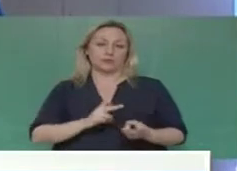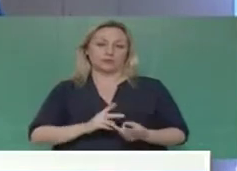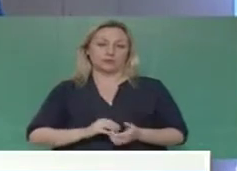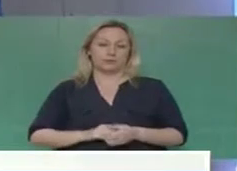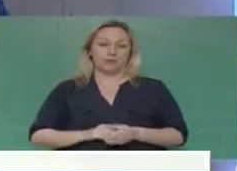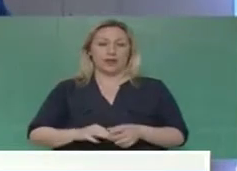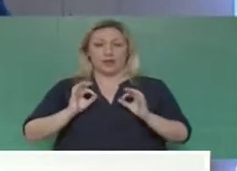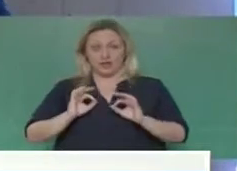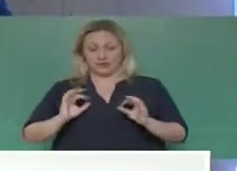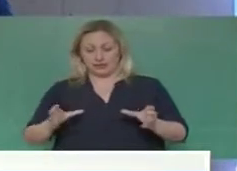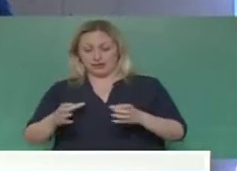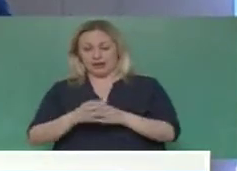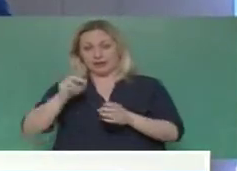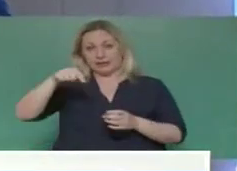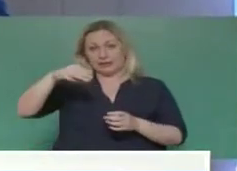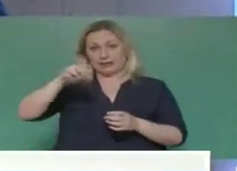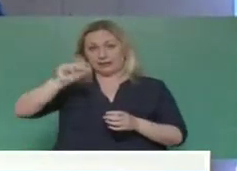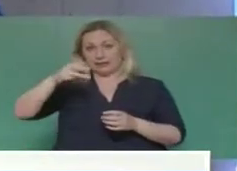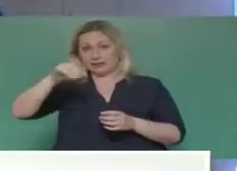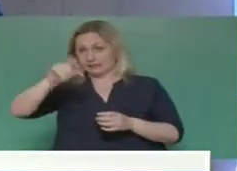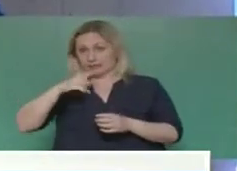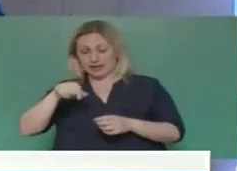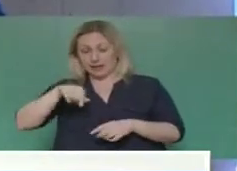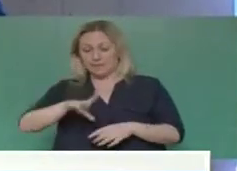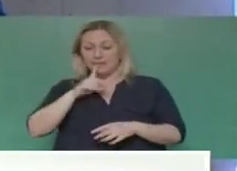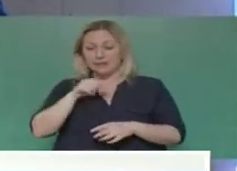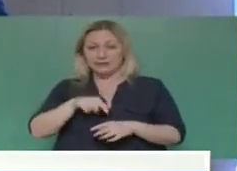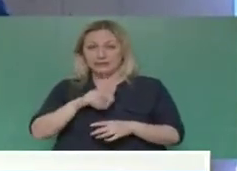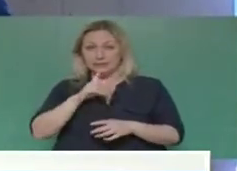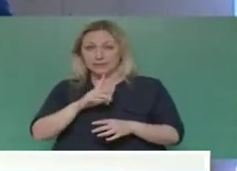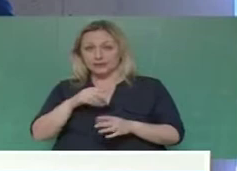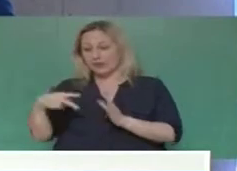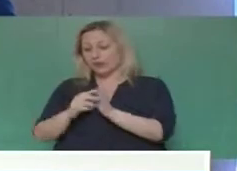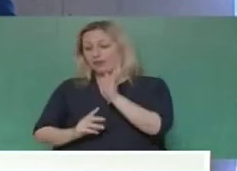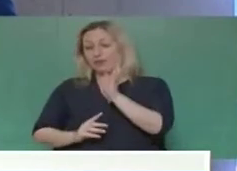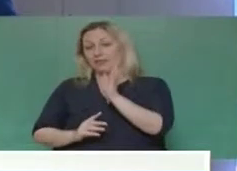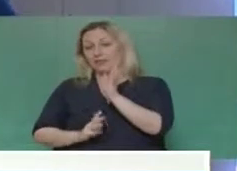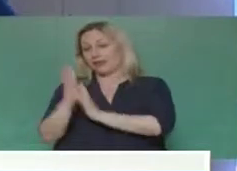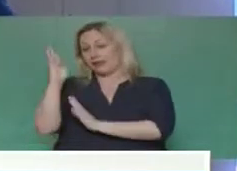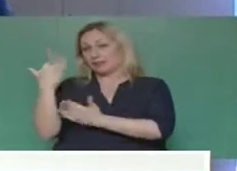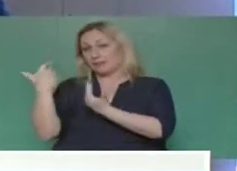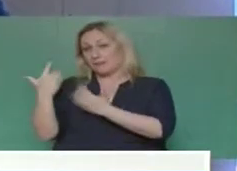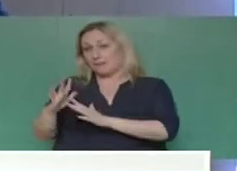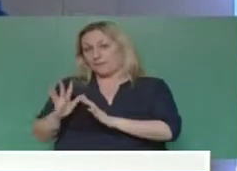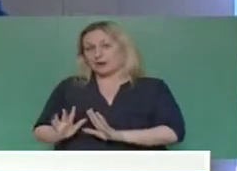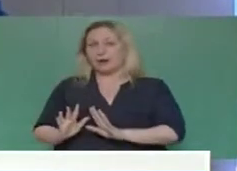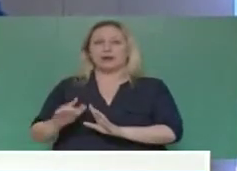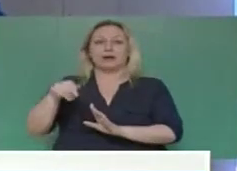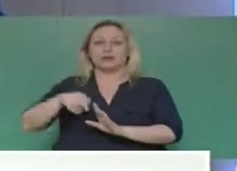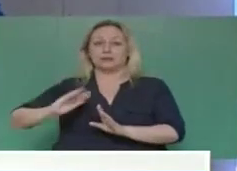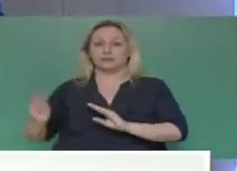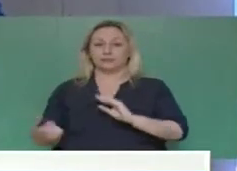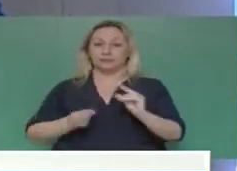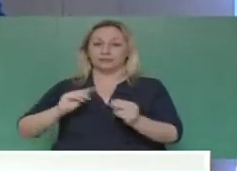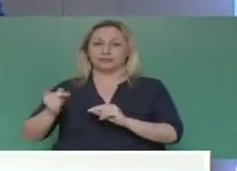σαν εντάξει, δεν είμαστε κάτω των συνεργασιών. Το αποδείξαμε στην πράξη του 2014, το αποδείξαμε στις δεκάδες, εκατοντάδες